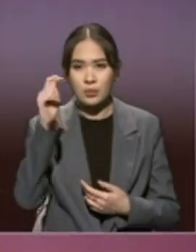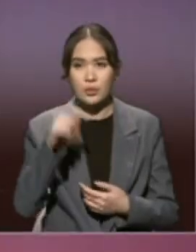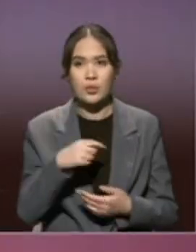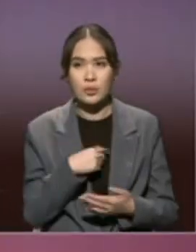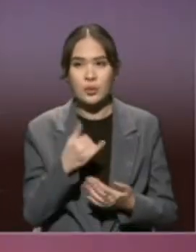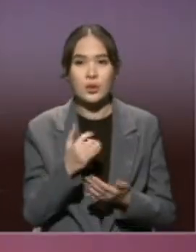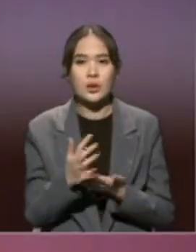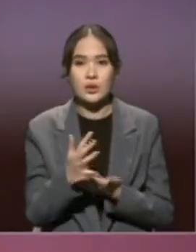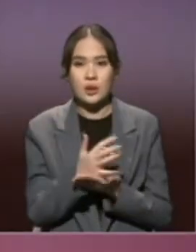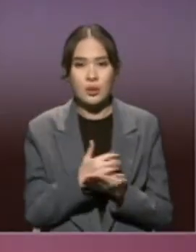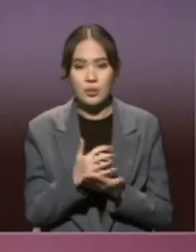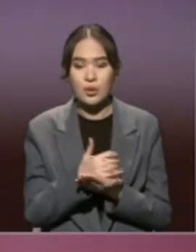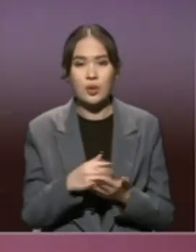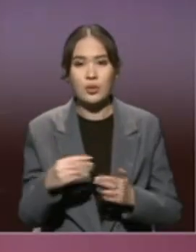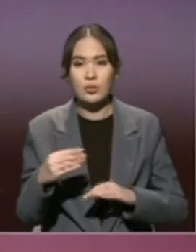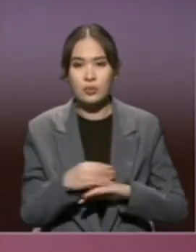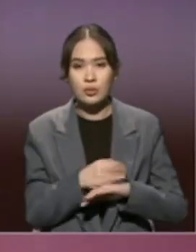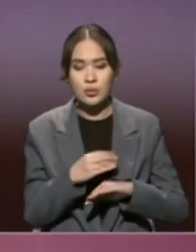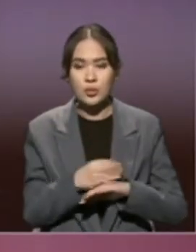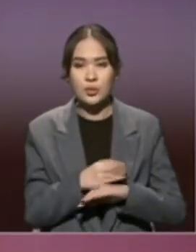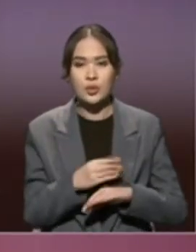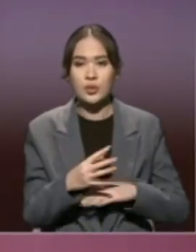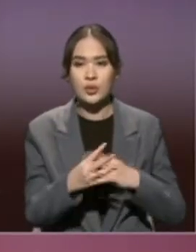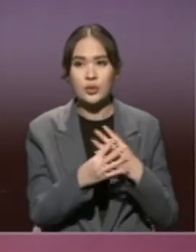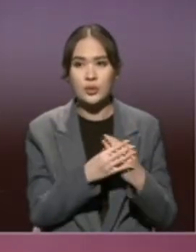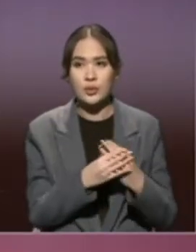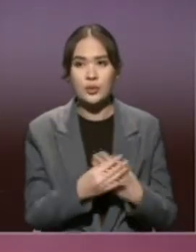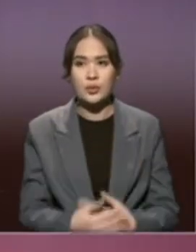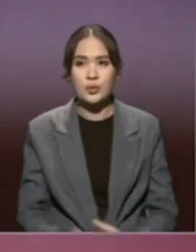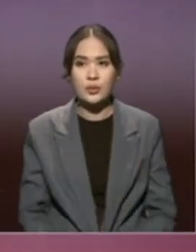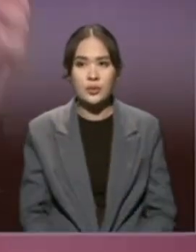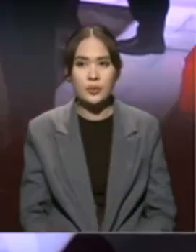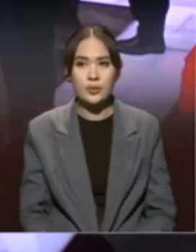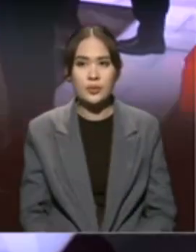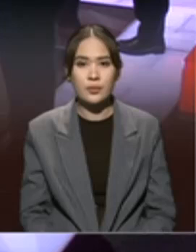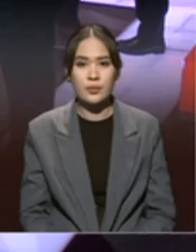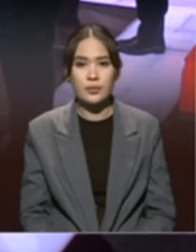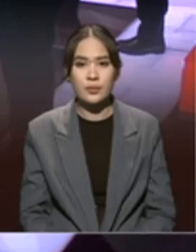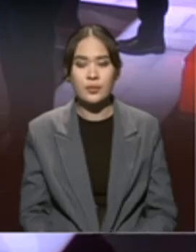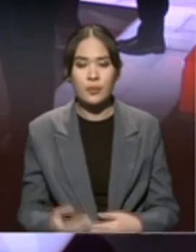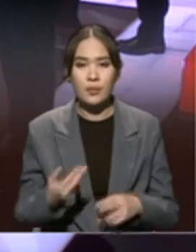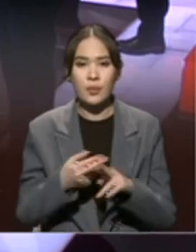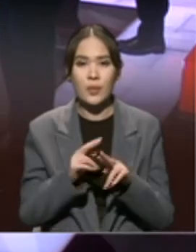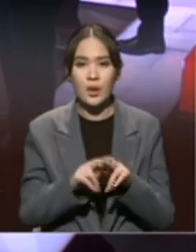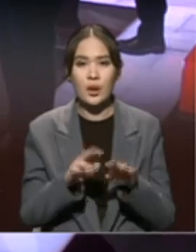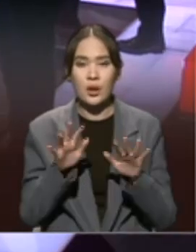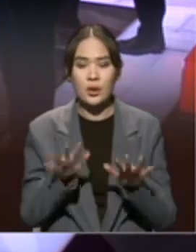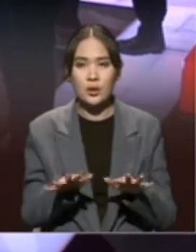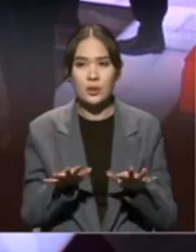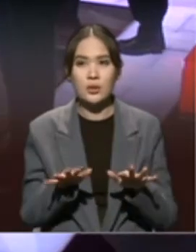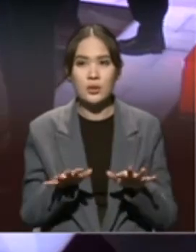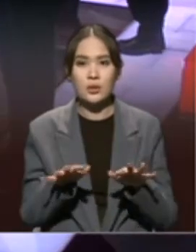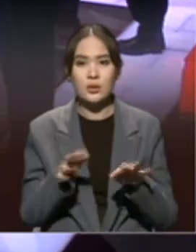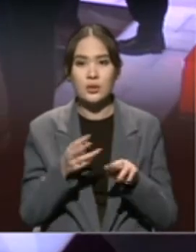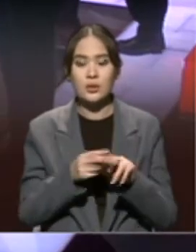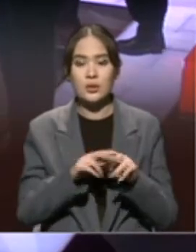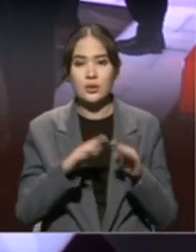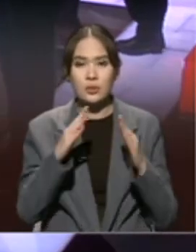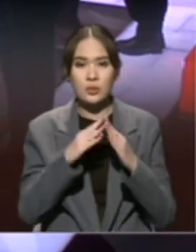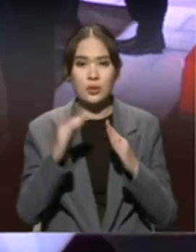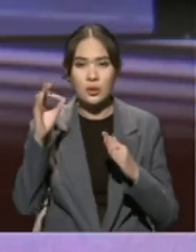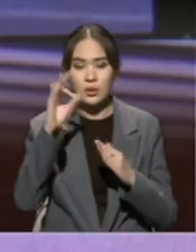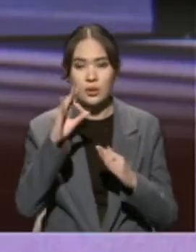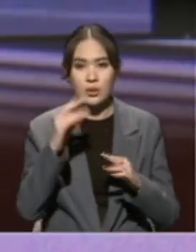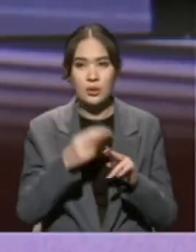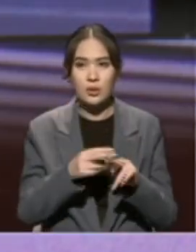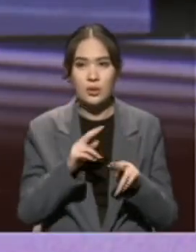жатырмыз. Жолдасым жаңағы айтып отырмын ғой. Бұл кісі менің оқырманым екенін десең, жоқ, бұл жердегі жаңағы үй мәселесіне келген